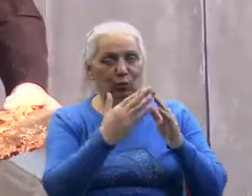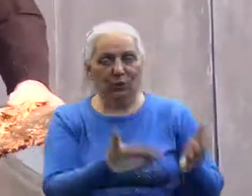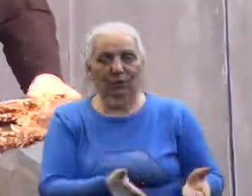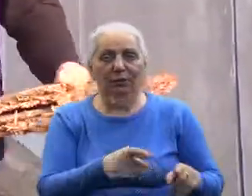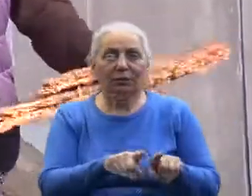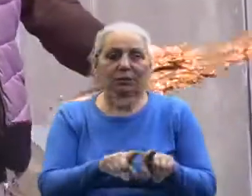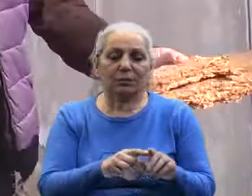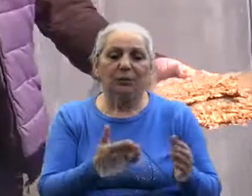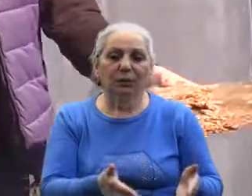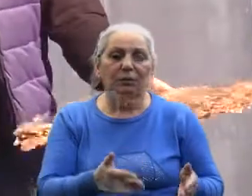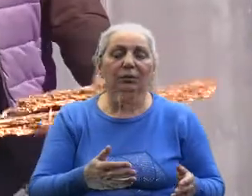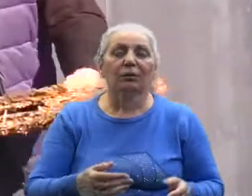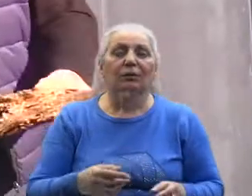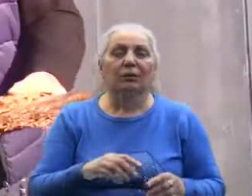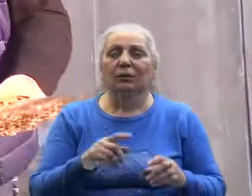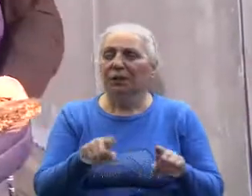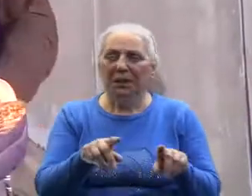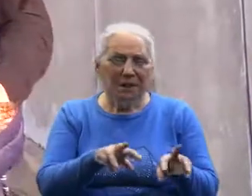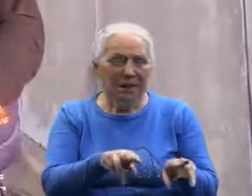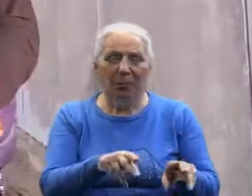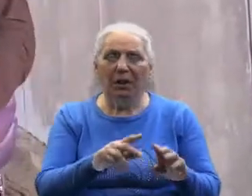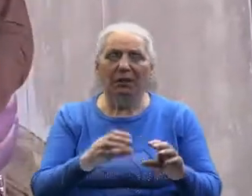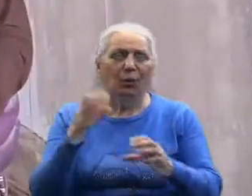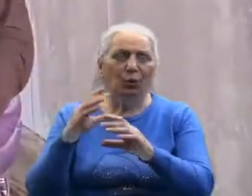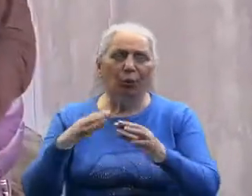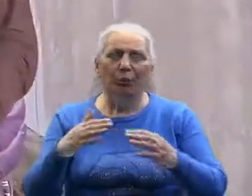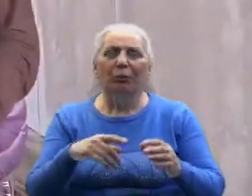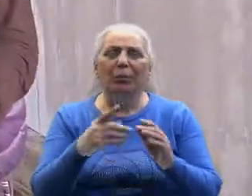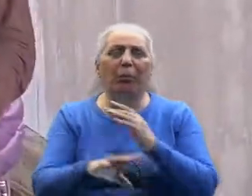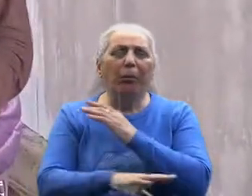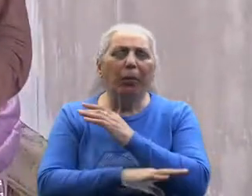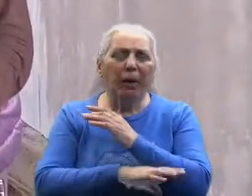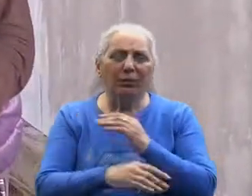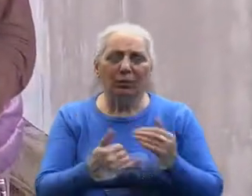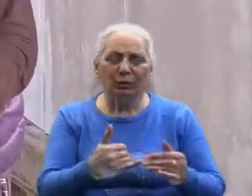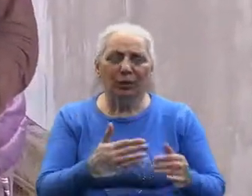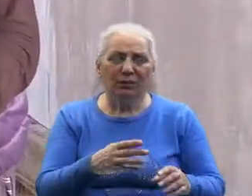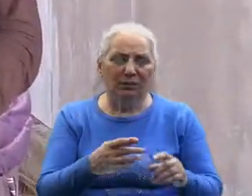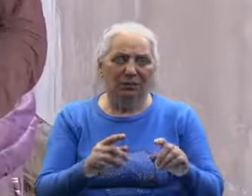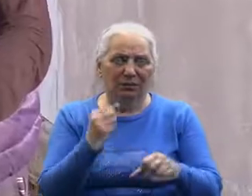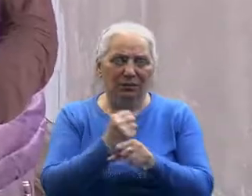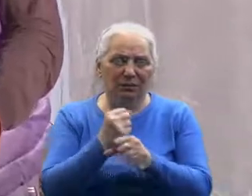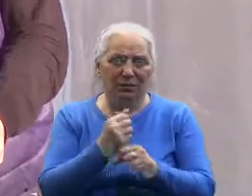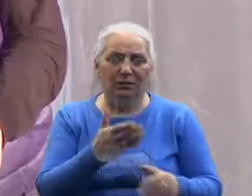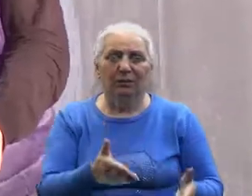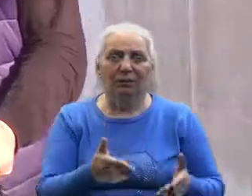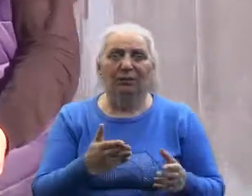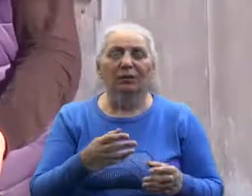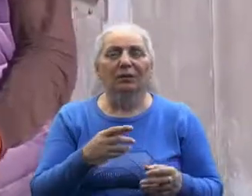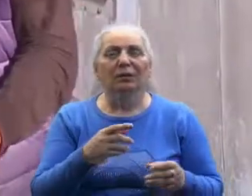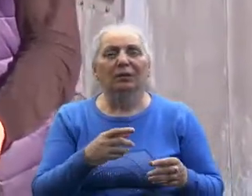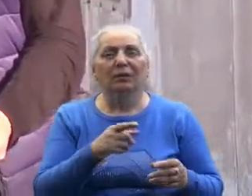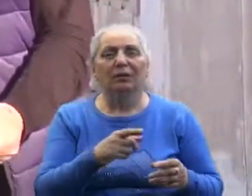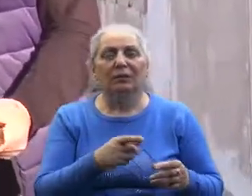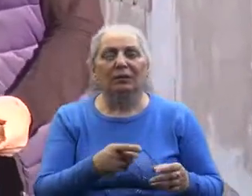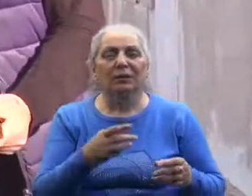տիպի տնակները, այս տիպի տնակները սա բաղկացած է փետի ապիլկայա, բան թեփ, փետի թեփնա աթխունա,